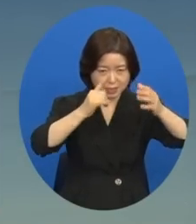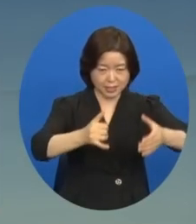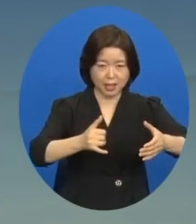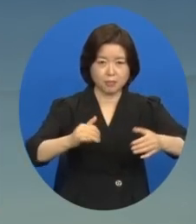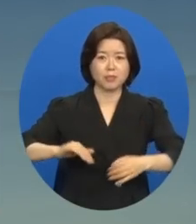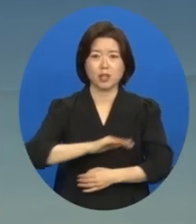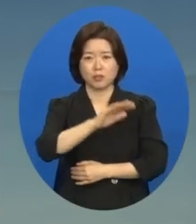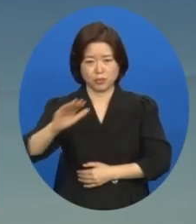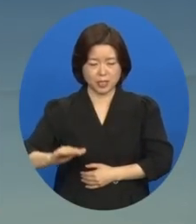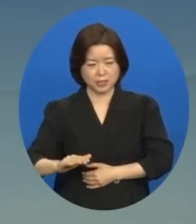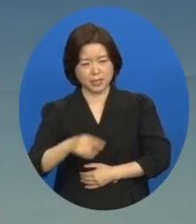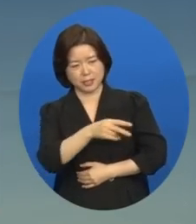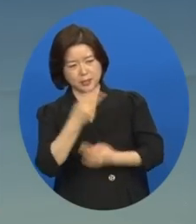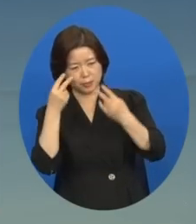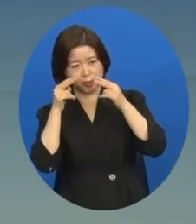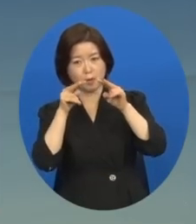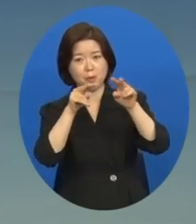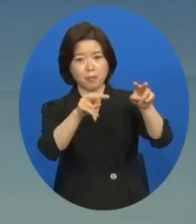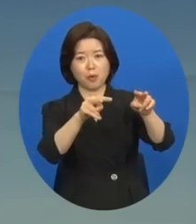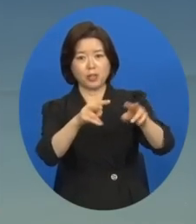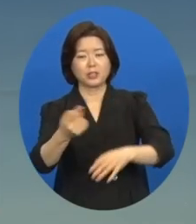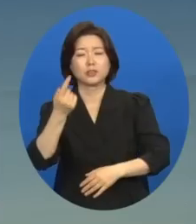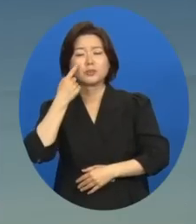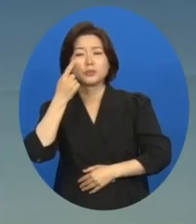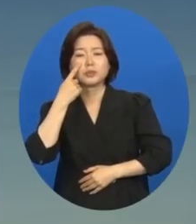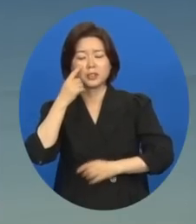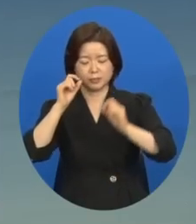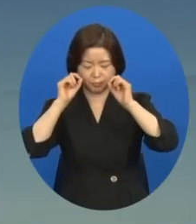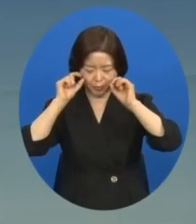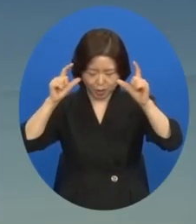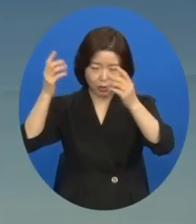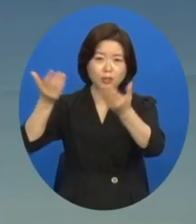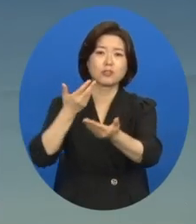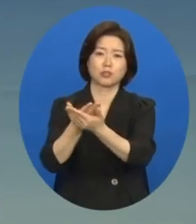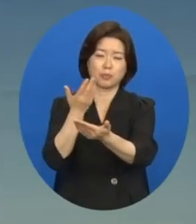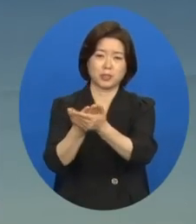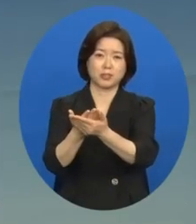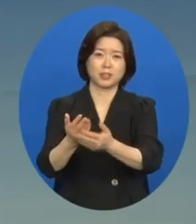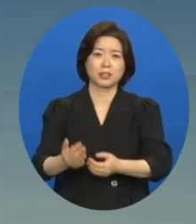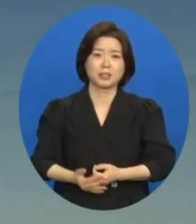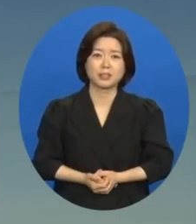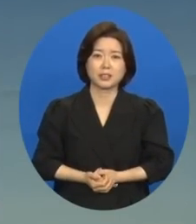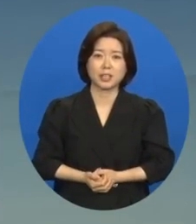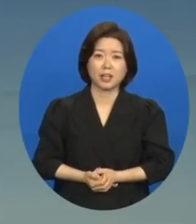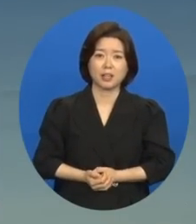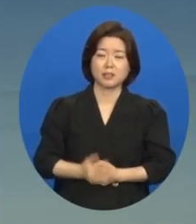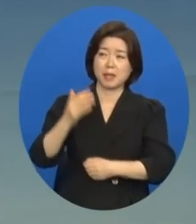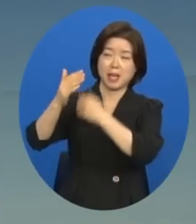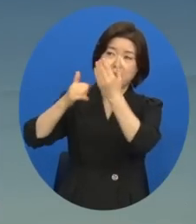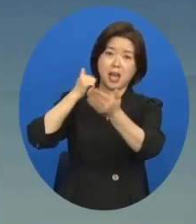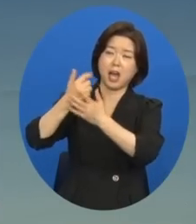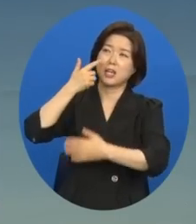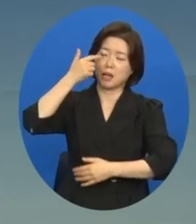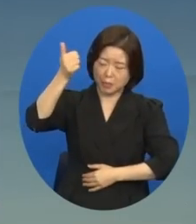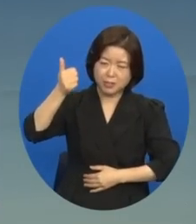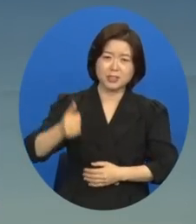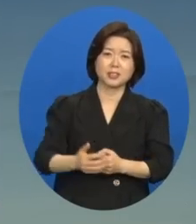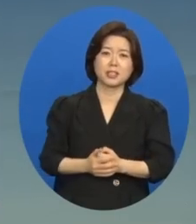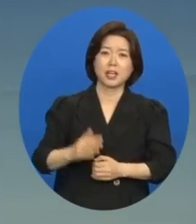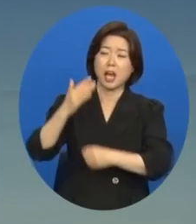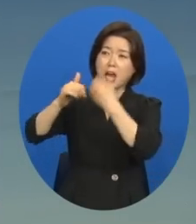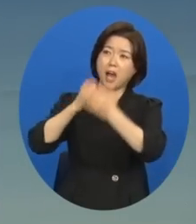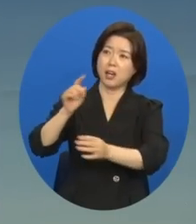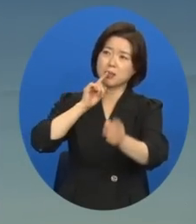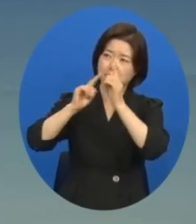우리의 세상을 바라보는 눈을 열어주옵소서. 하나님 아버지,